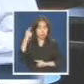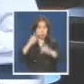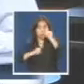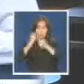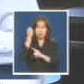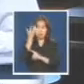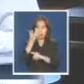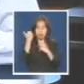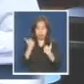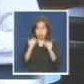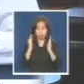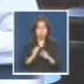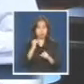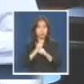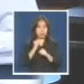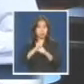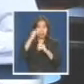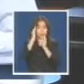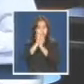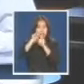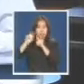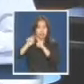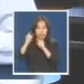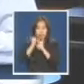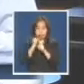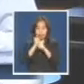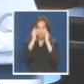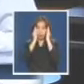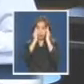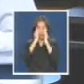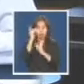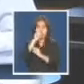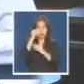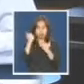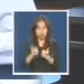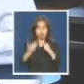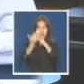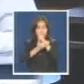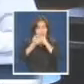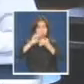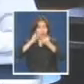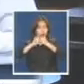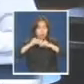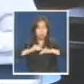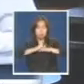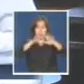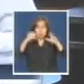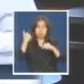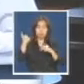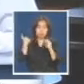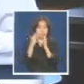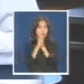ความเอาจริงเอาจังของทางเจ้าหน้าที่แต่ขณะเดียวกันก็เป็นการสะท้อนให้เห็นถึงความแพร่หลายของปัญหาซึ่งยังมีอยู่มากนะครับ